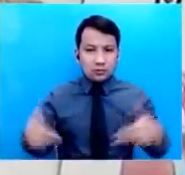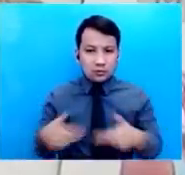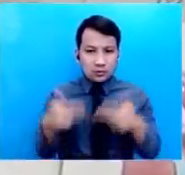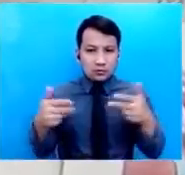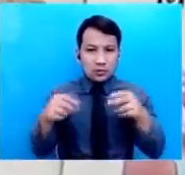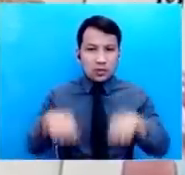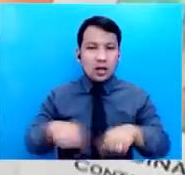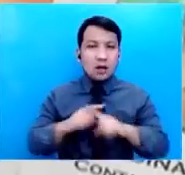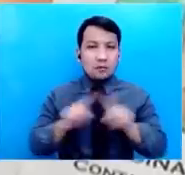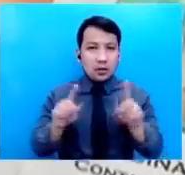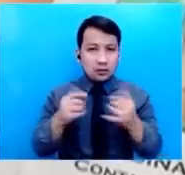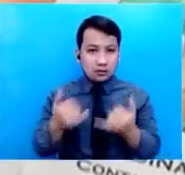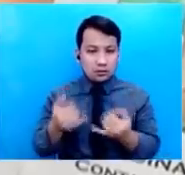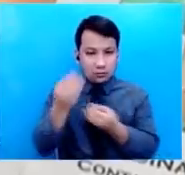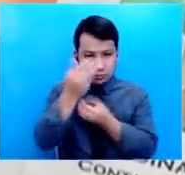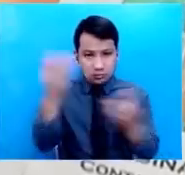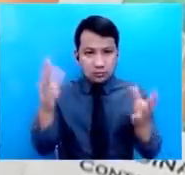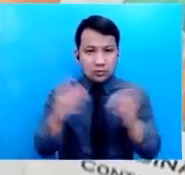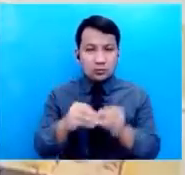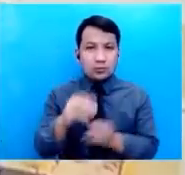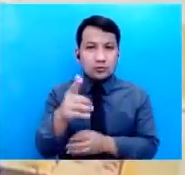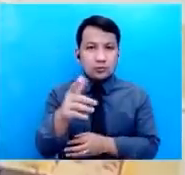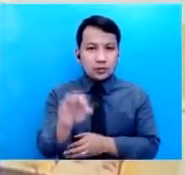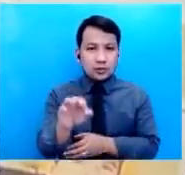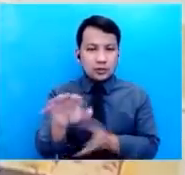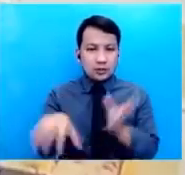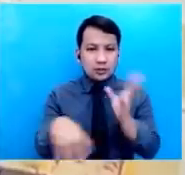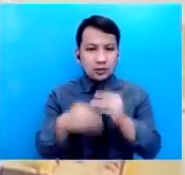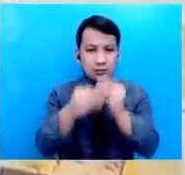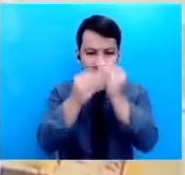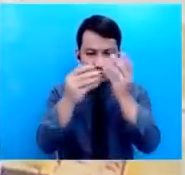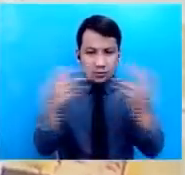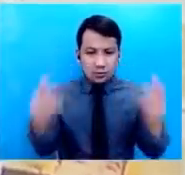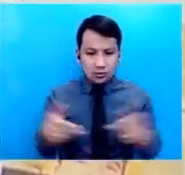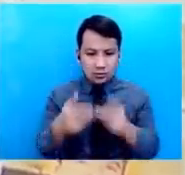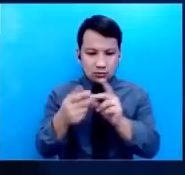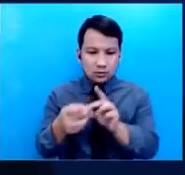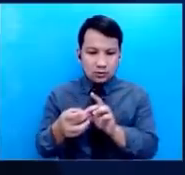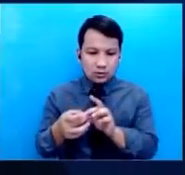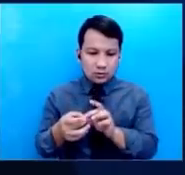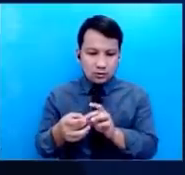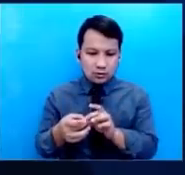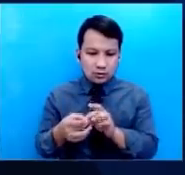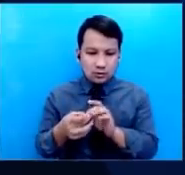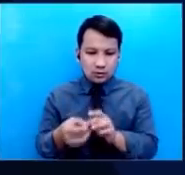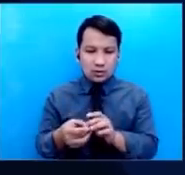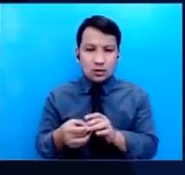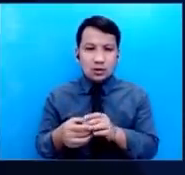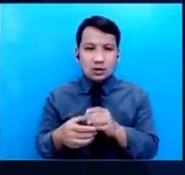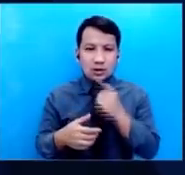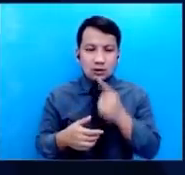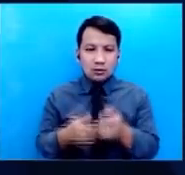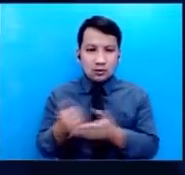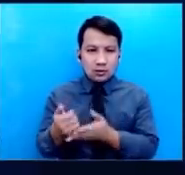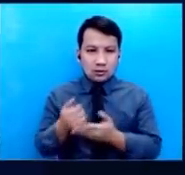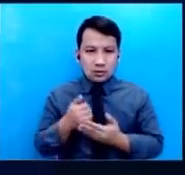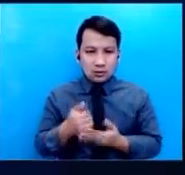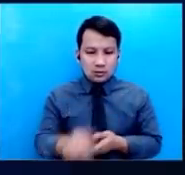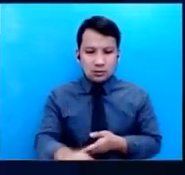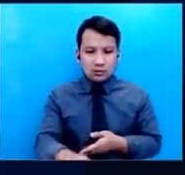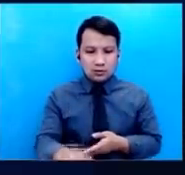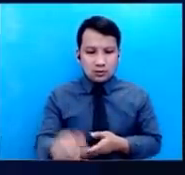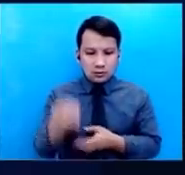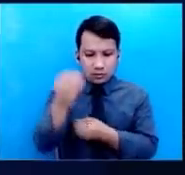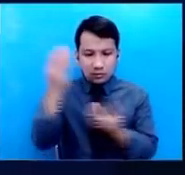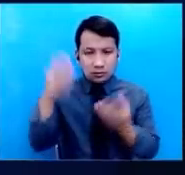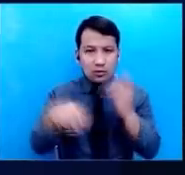ngayon, umabot na sa 29 nawawalang may koneksyon sa online sabong. Ako po ay mismo nagtungo sa Manila Arena at